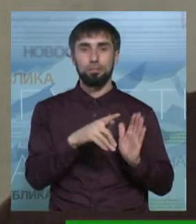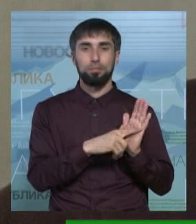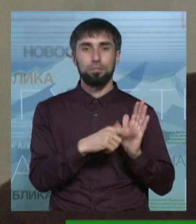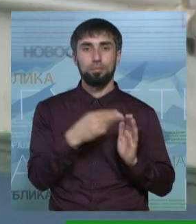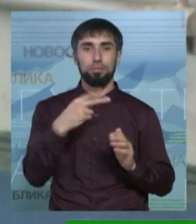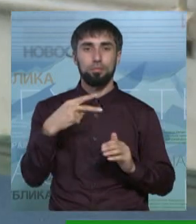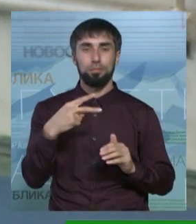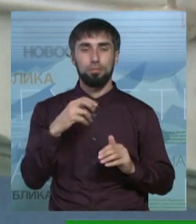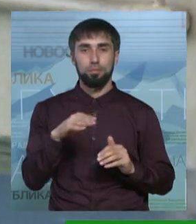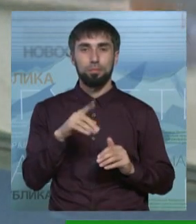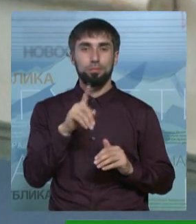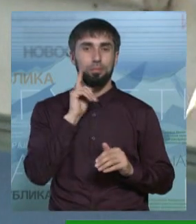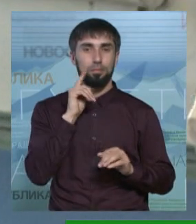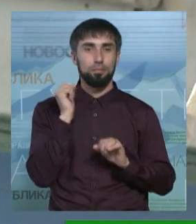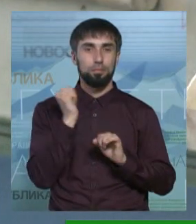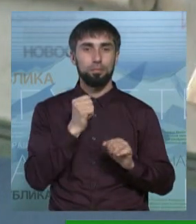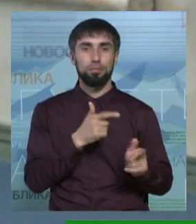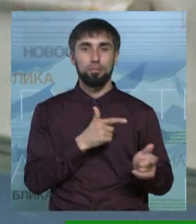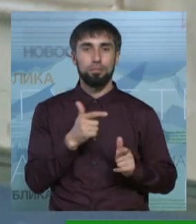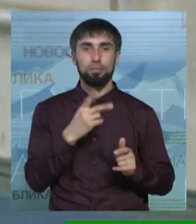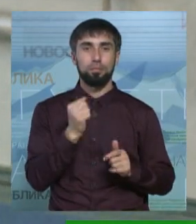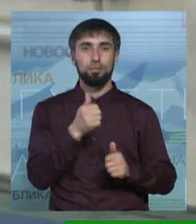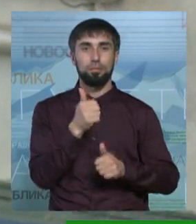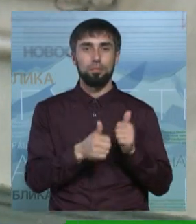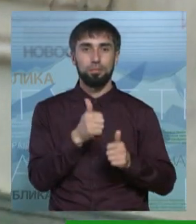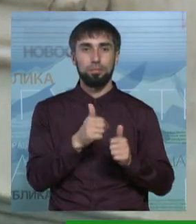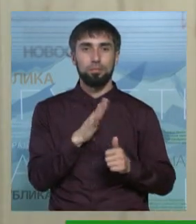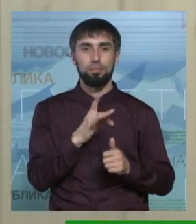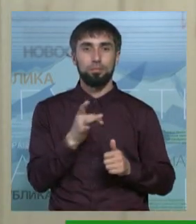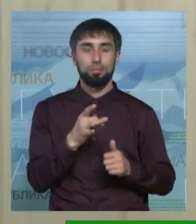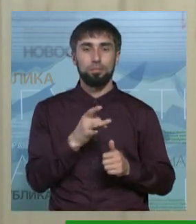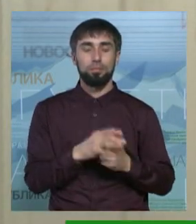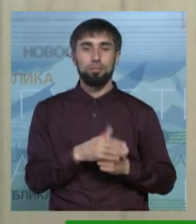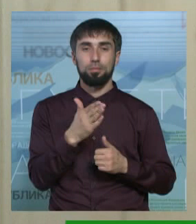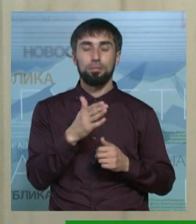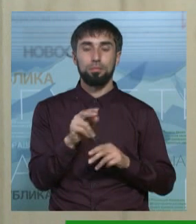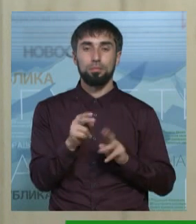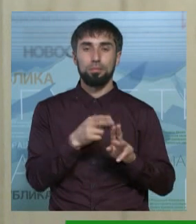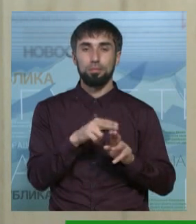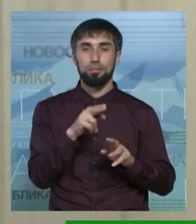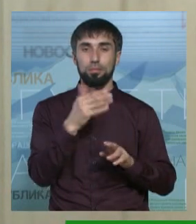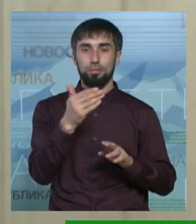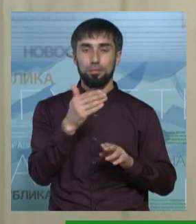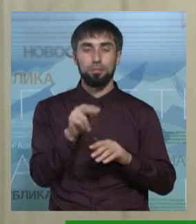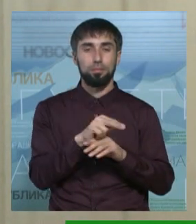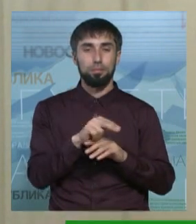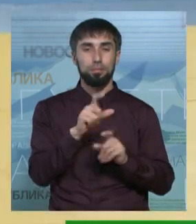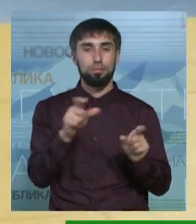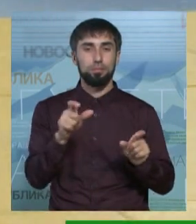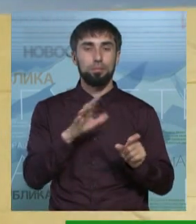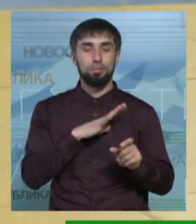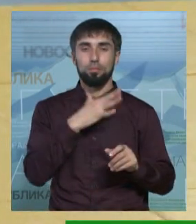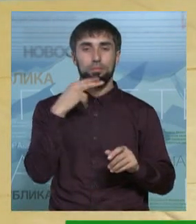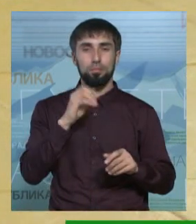20 лет. Сейчас юные дзюдоисты готовятся на первенство республики. Кстати, воспитанники из этой спортивной школы на протяжении многих